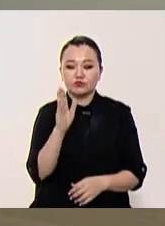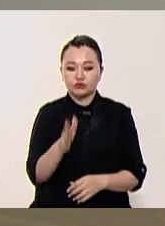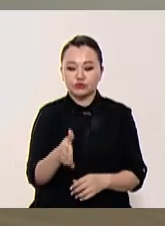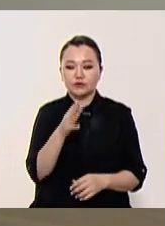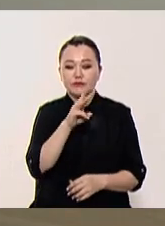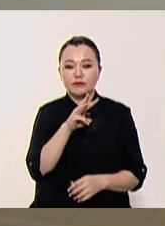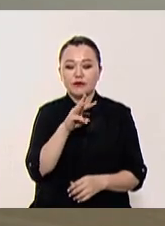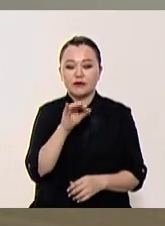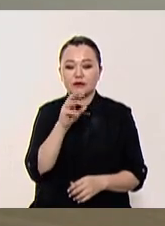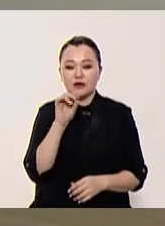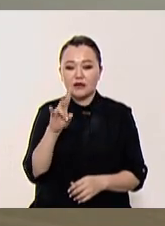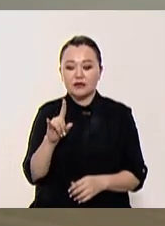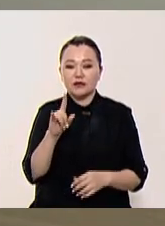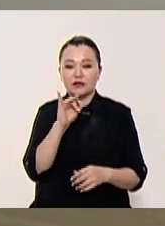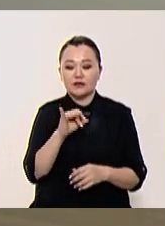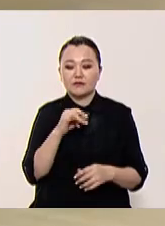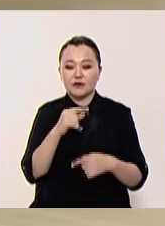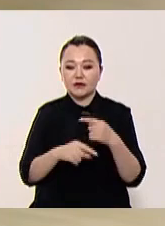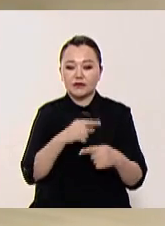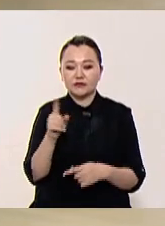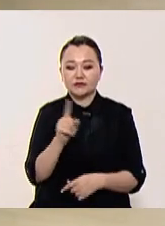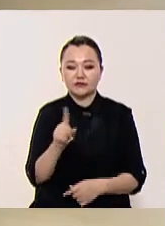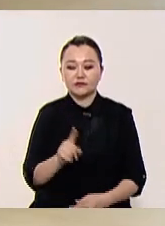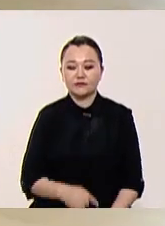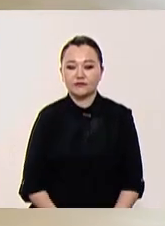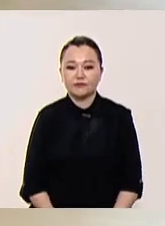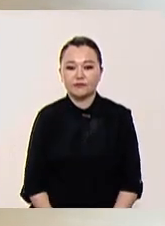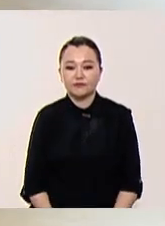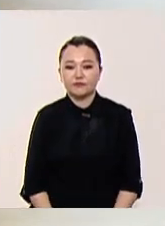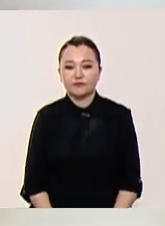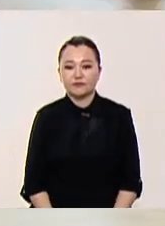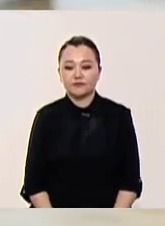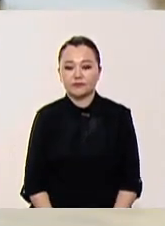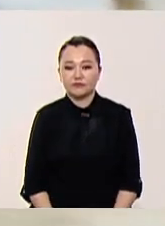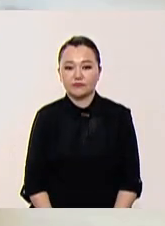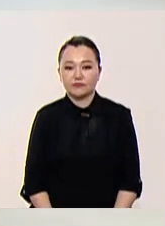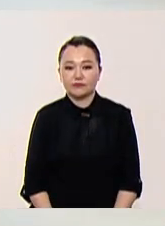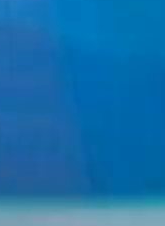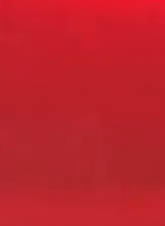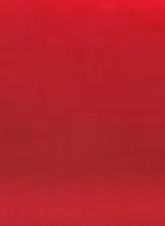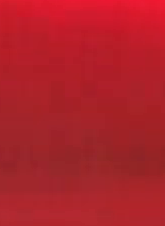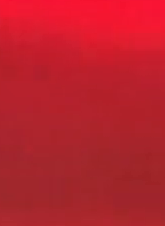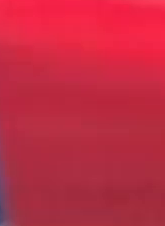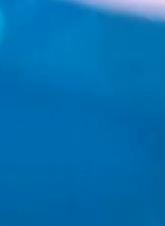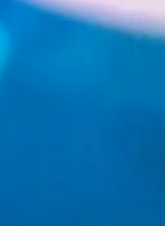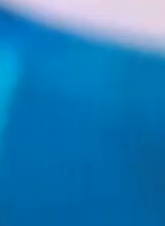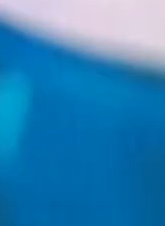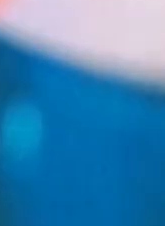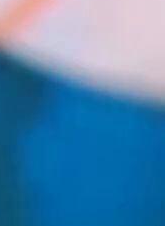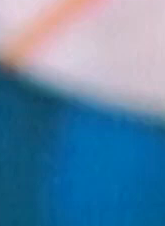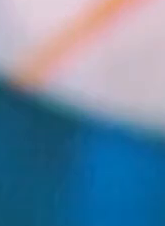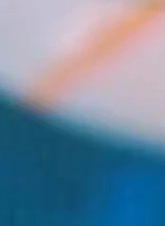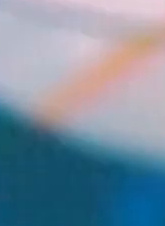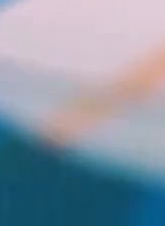составлять миллениалы и поколение Z. Далее Насипова, Нуркен Токмурзин, Информбюро, Нур-Султан. Смотрите Информбюро